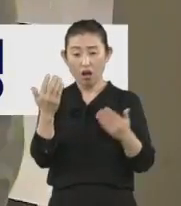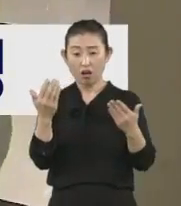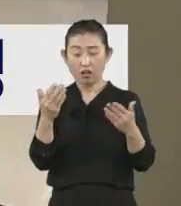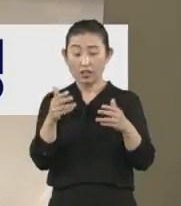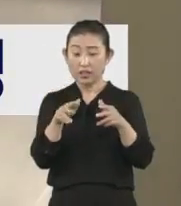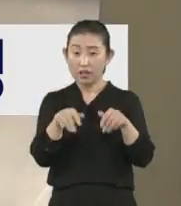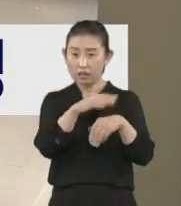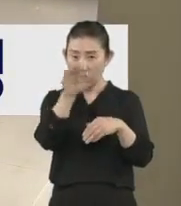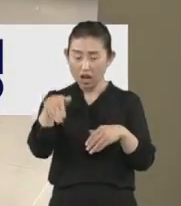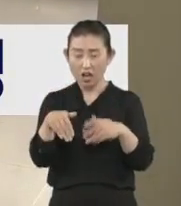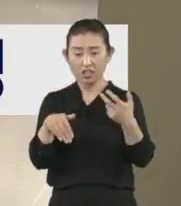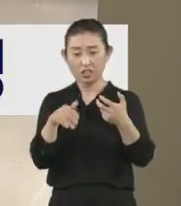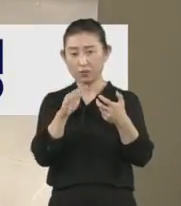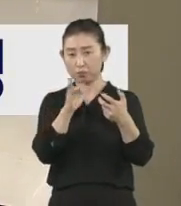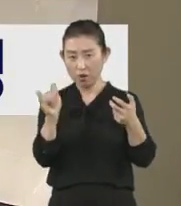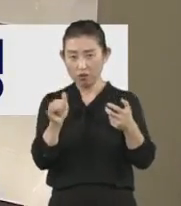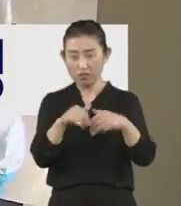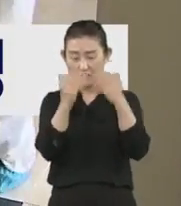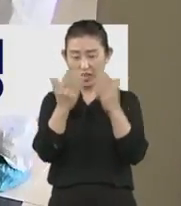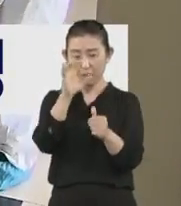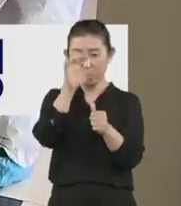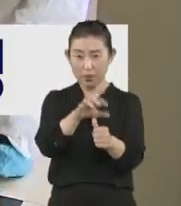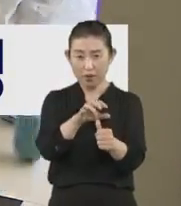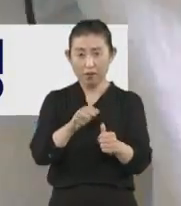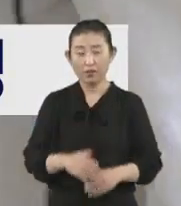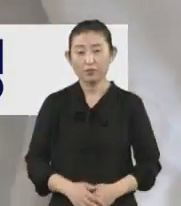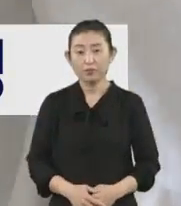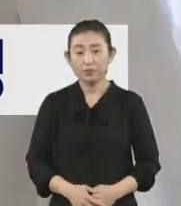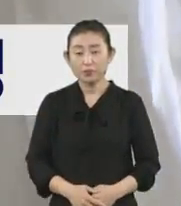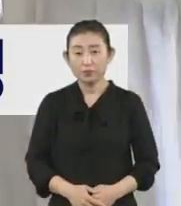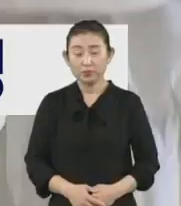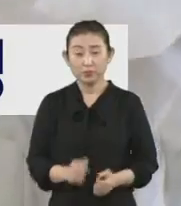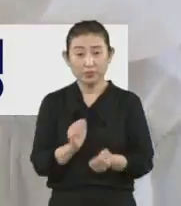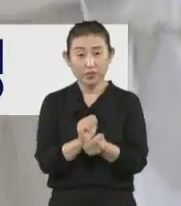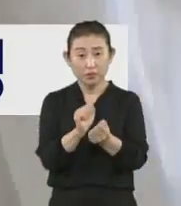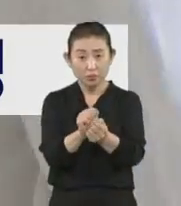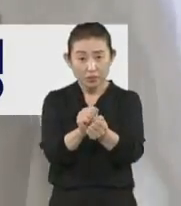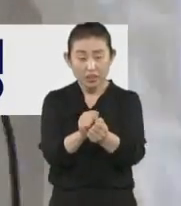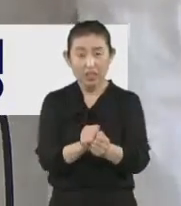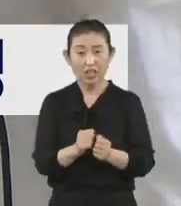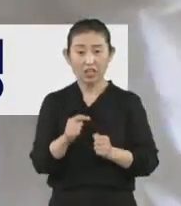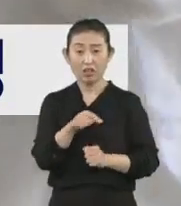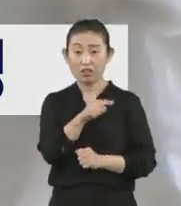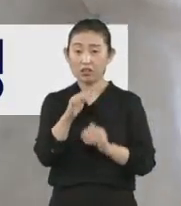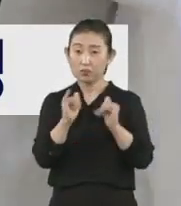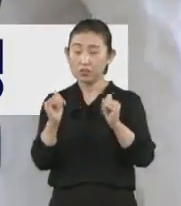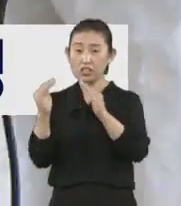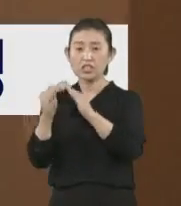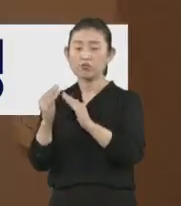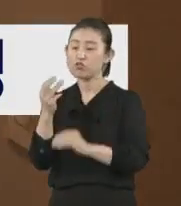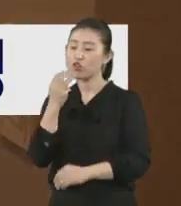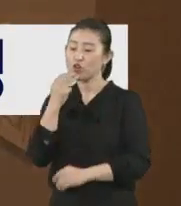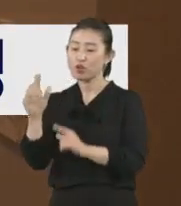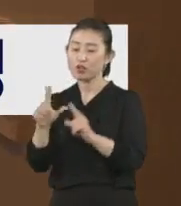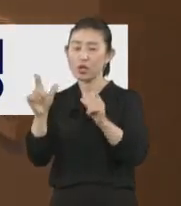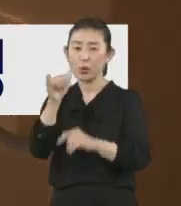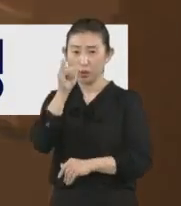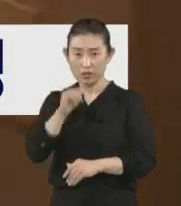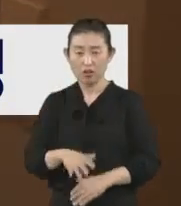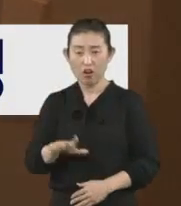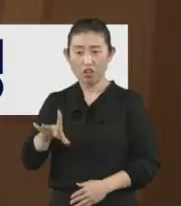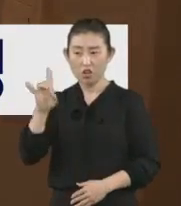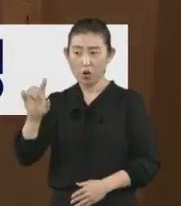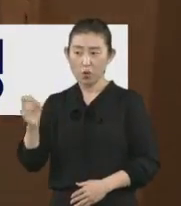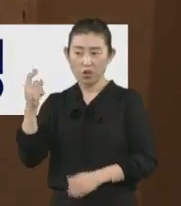층 70명을 코호트 수준으로 격리했습니다. 감염 학생 대부분 실거주지가 수도권으로 최초 감염이